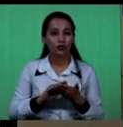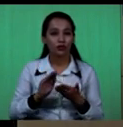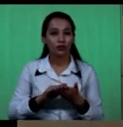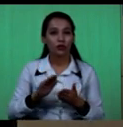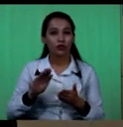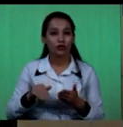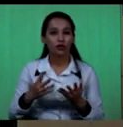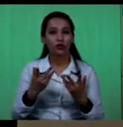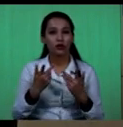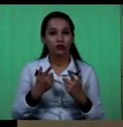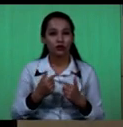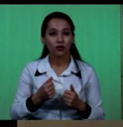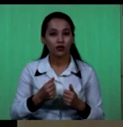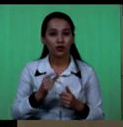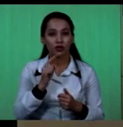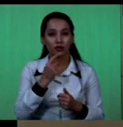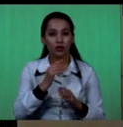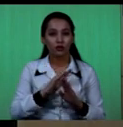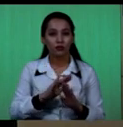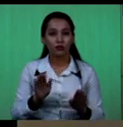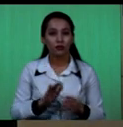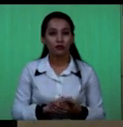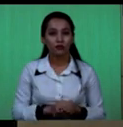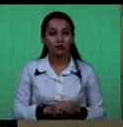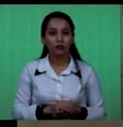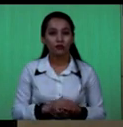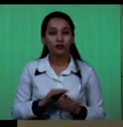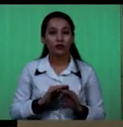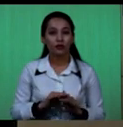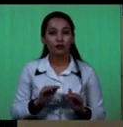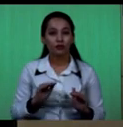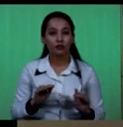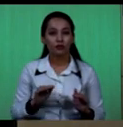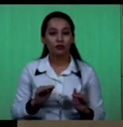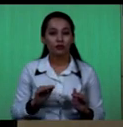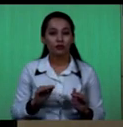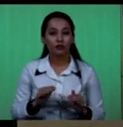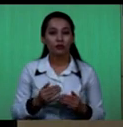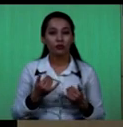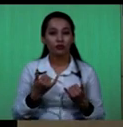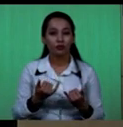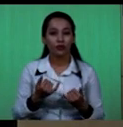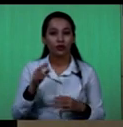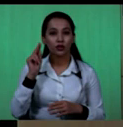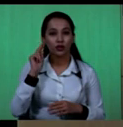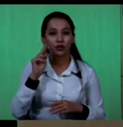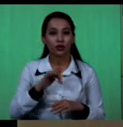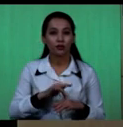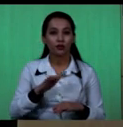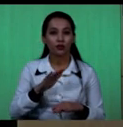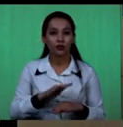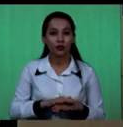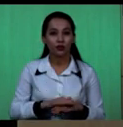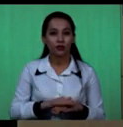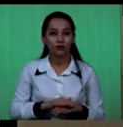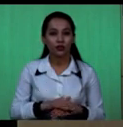masalani yechimini yechishda qiynalmaysiz. Mana aziz o'quvchilar, shuning bilan bugungi darsimiz o'z nihoyasiga